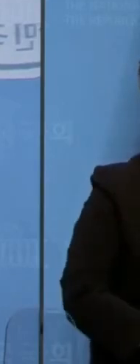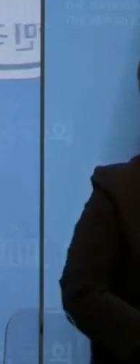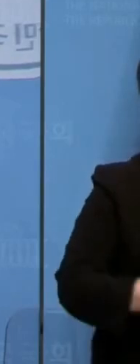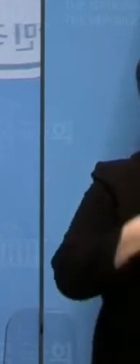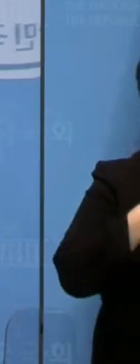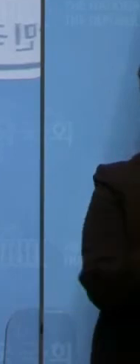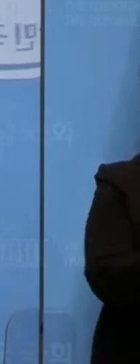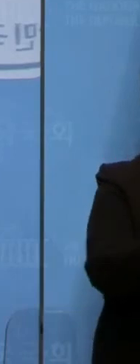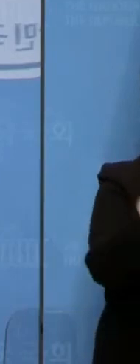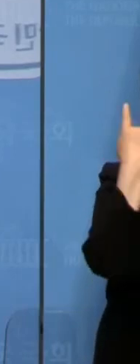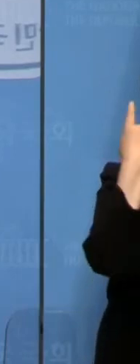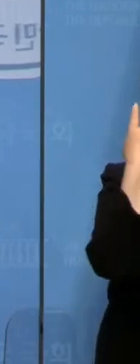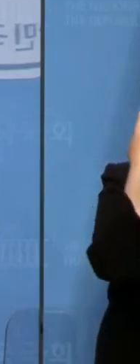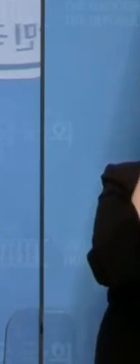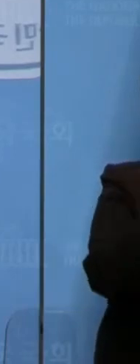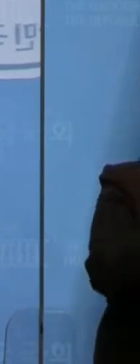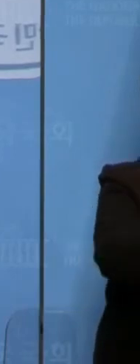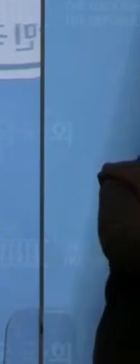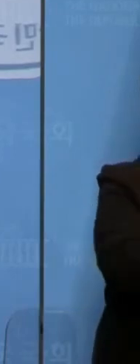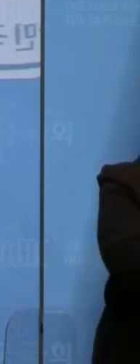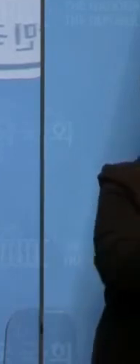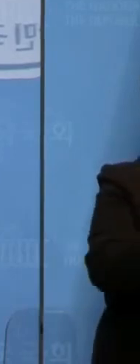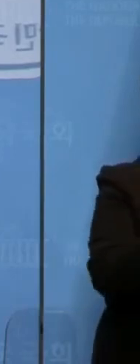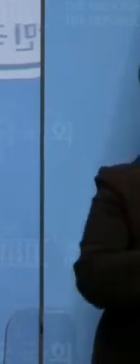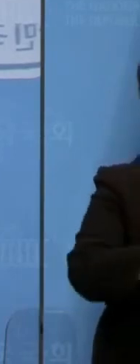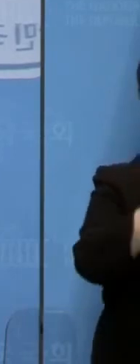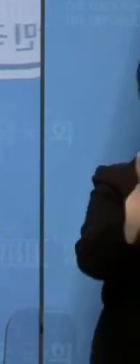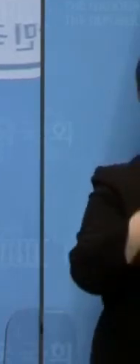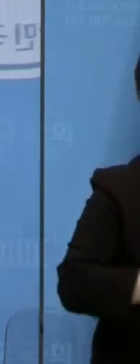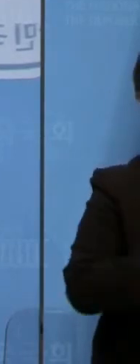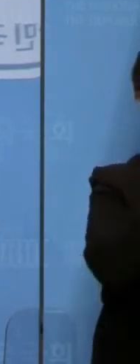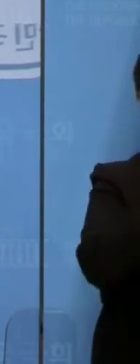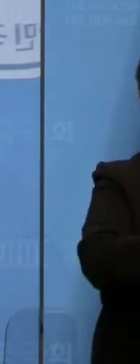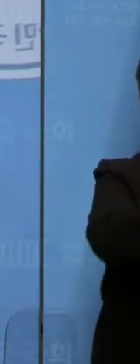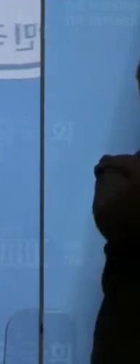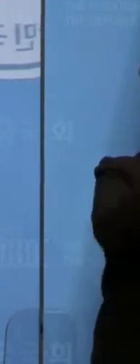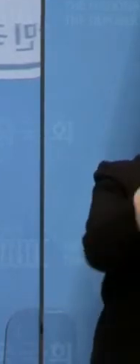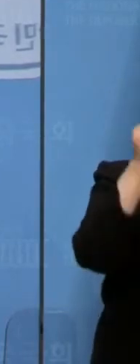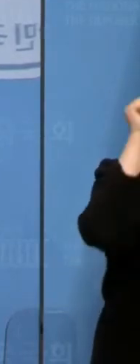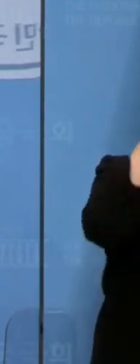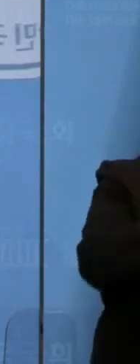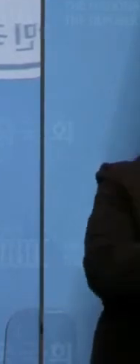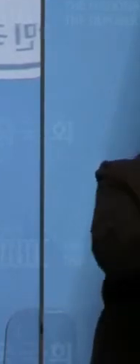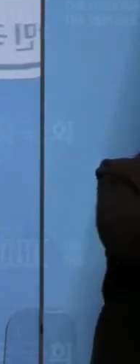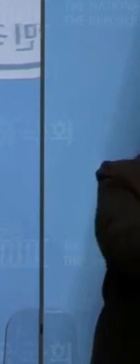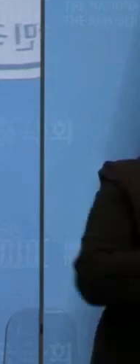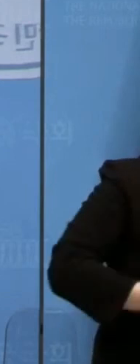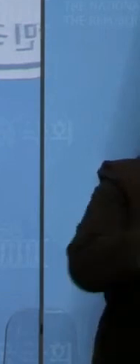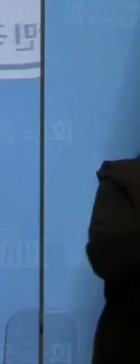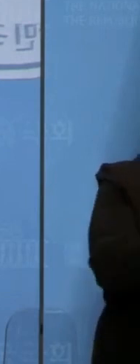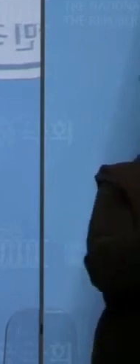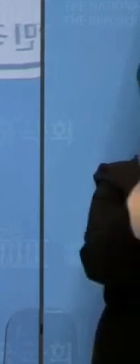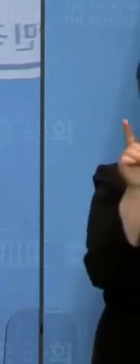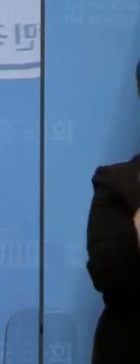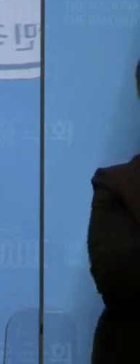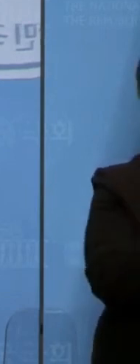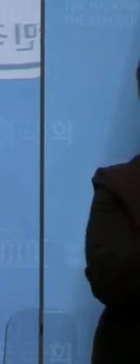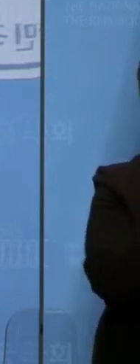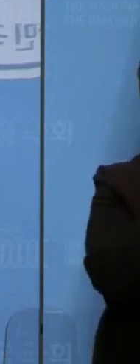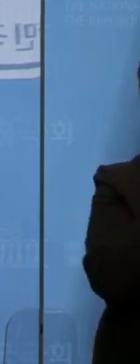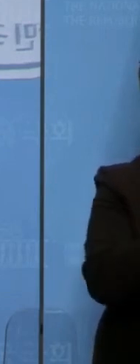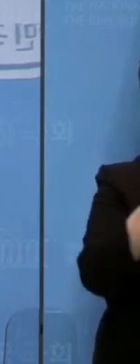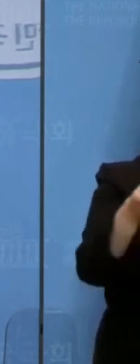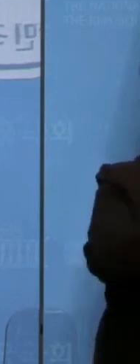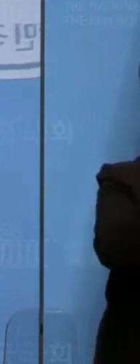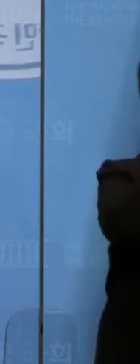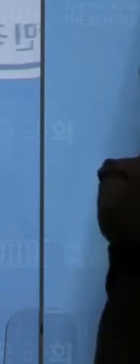제가 작년 12월 20일 서울시장 출마를 결심했던 것은 오직 문재인